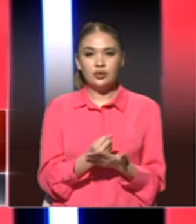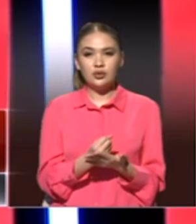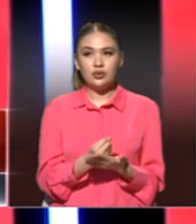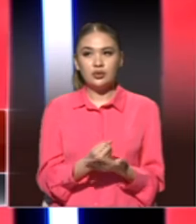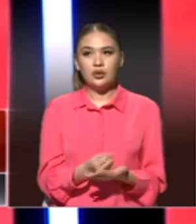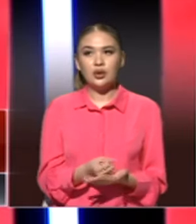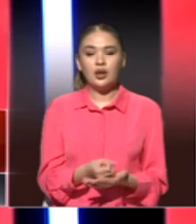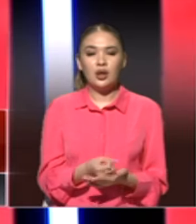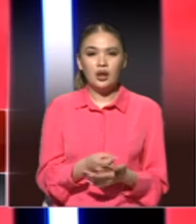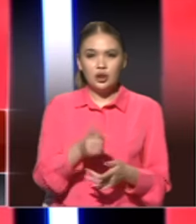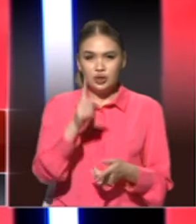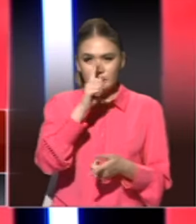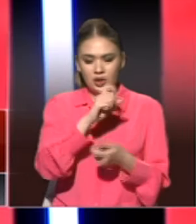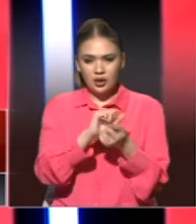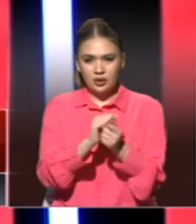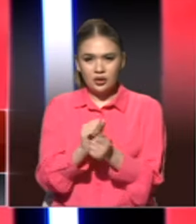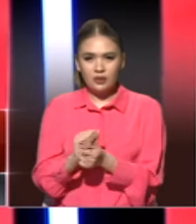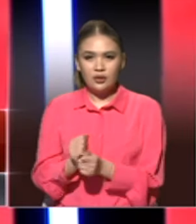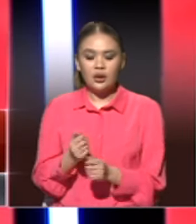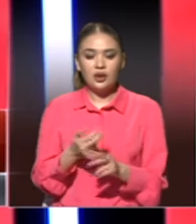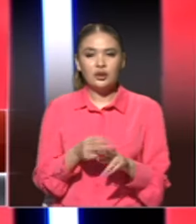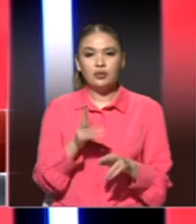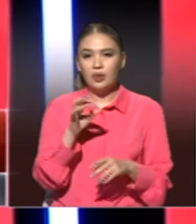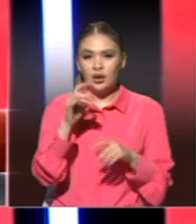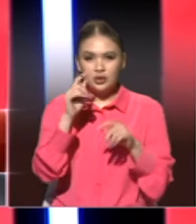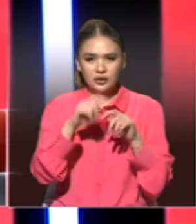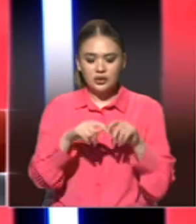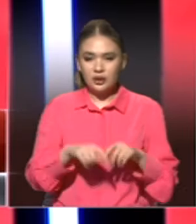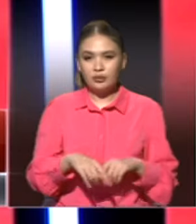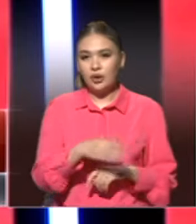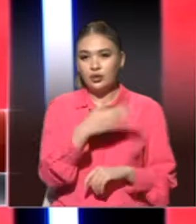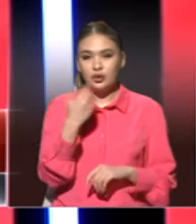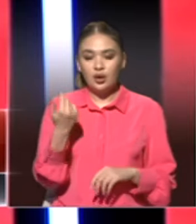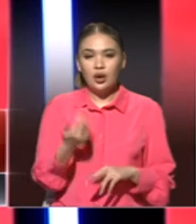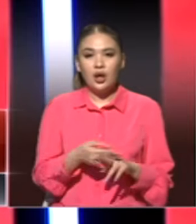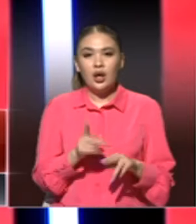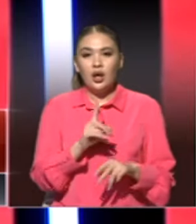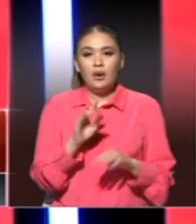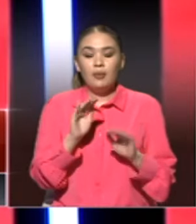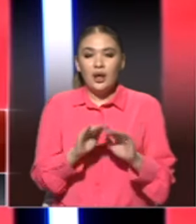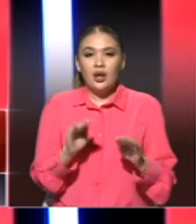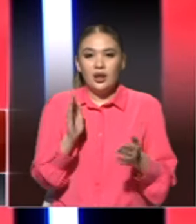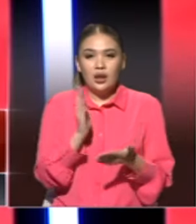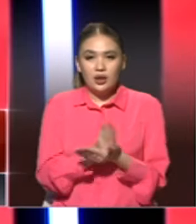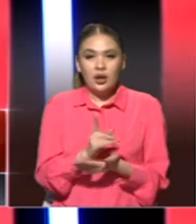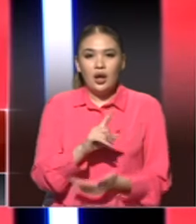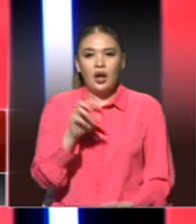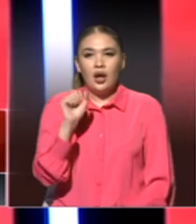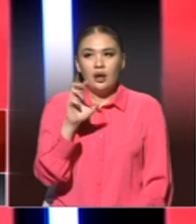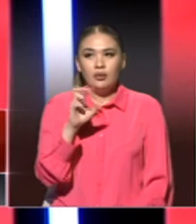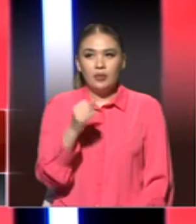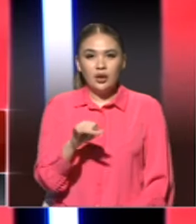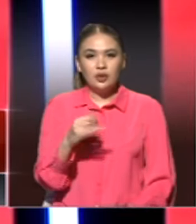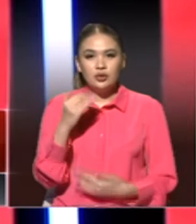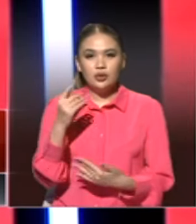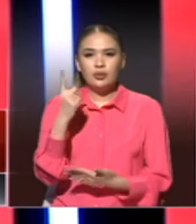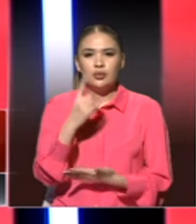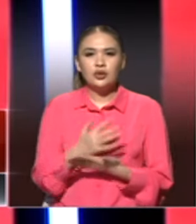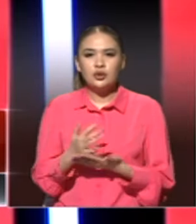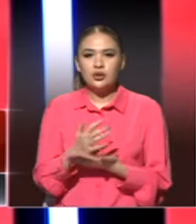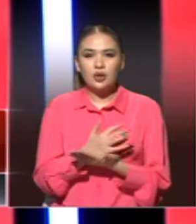типте жаттап алған барлығын, бірақ терең сараптау жоқ. Мысалға кейбір оқушылар білуі мүмкін, Абайдың алғашқы өлеңдер жинағы қай